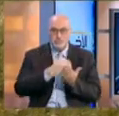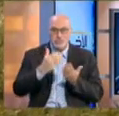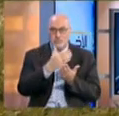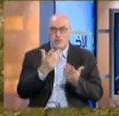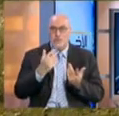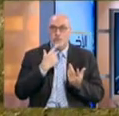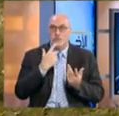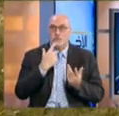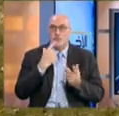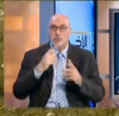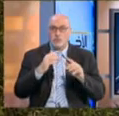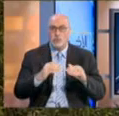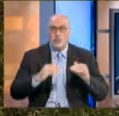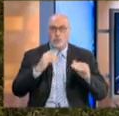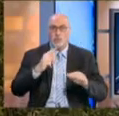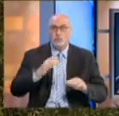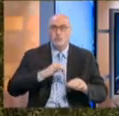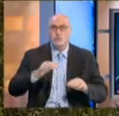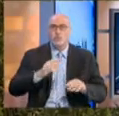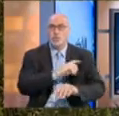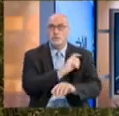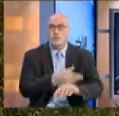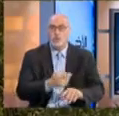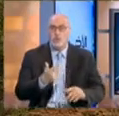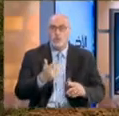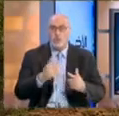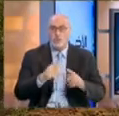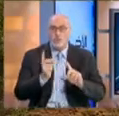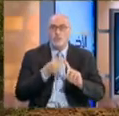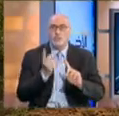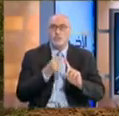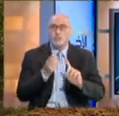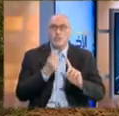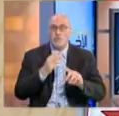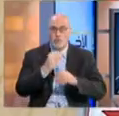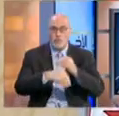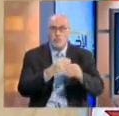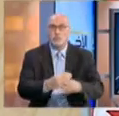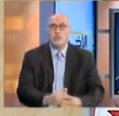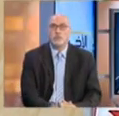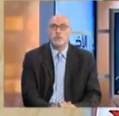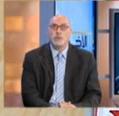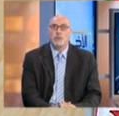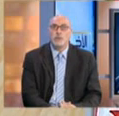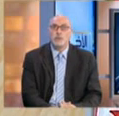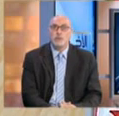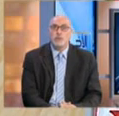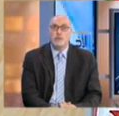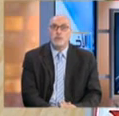في صدارة الدول المنتجة للمواد الطاقوية والمنجمية الهامة في العالم. لفوائد هذا المشروع